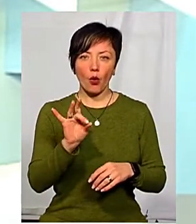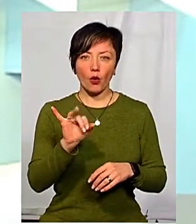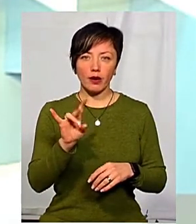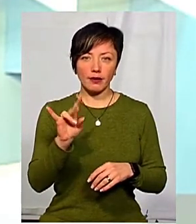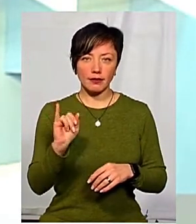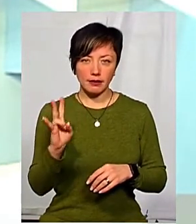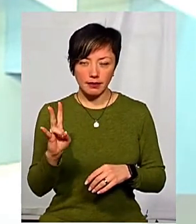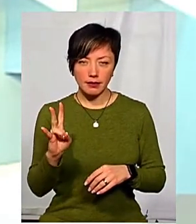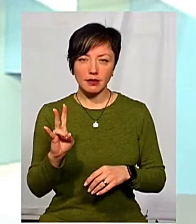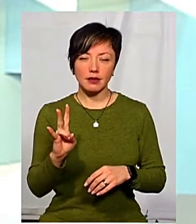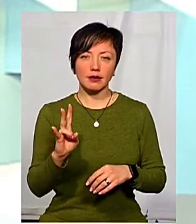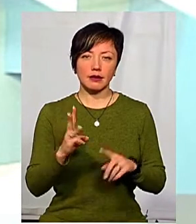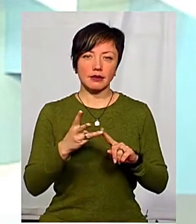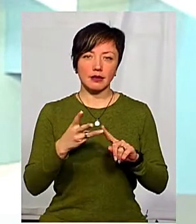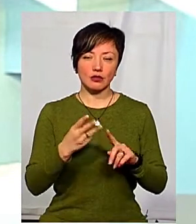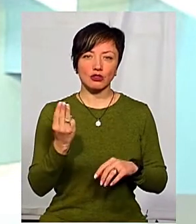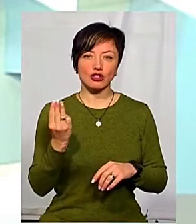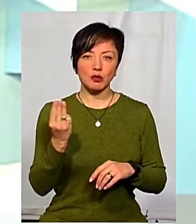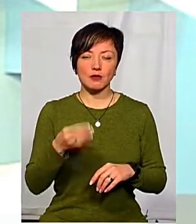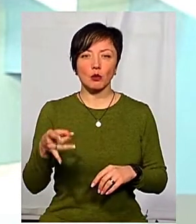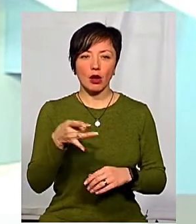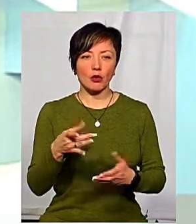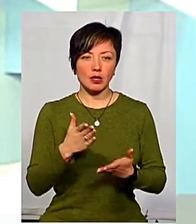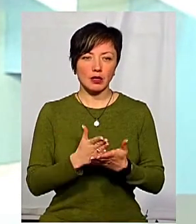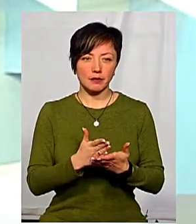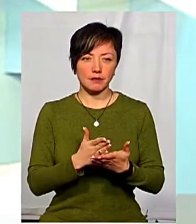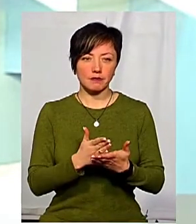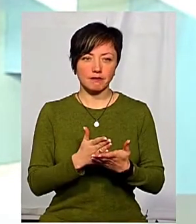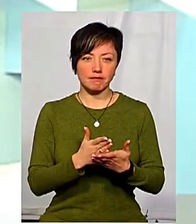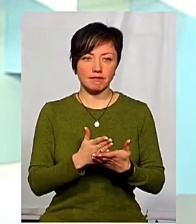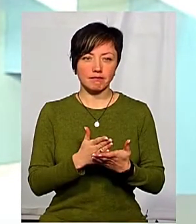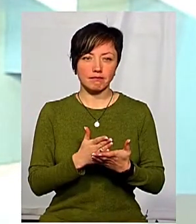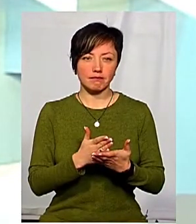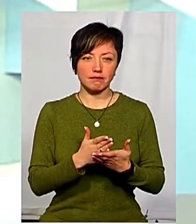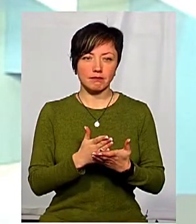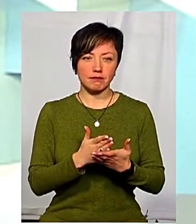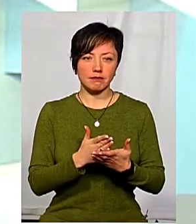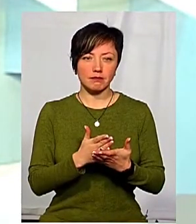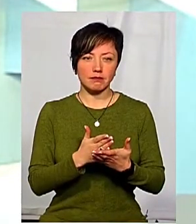Оринінська і в Шепетівському районі,